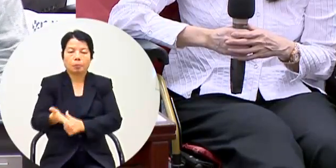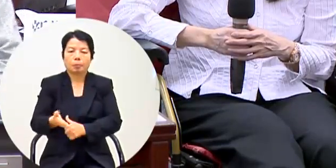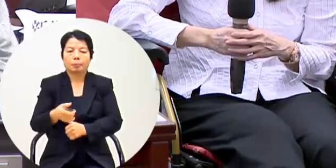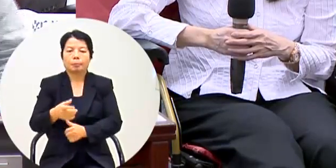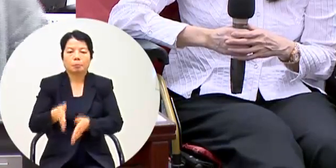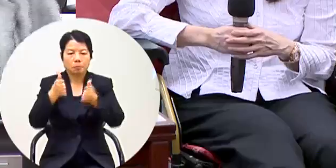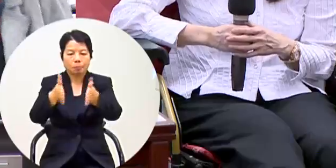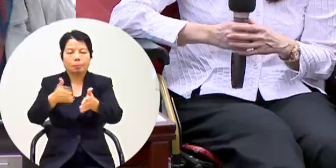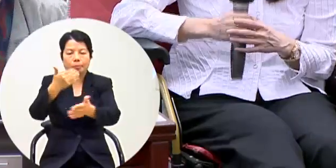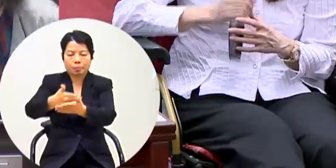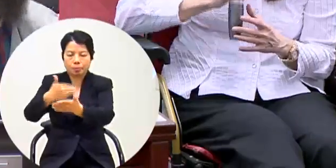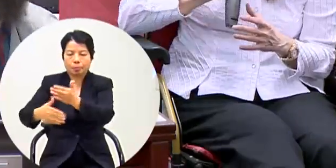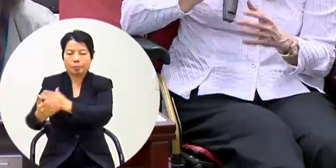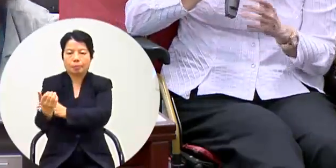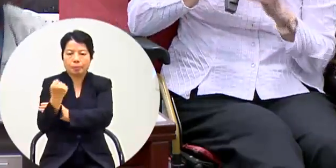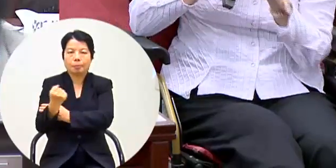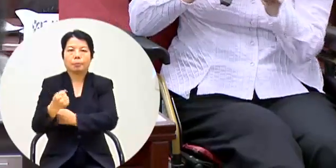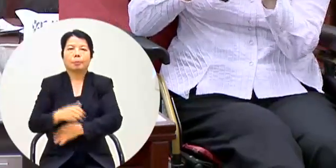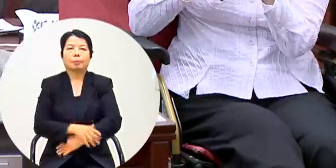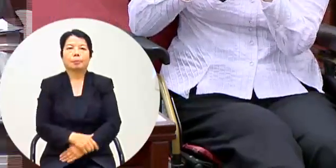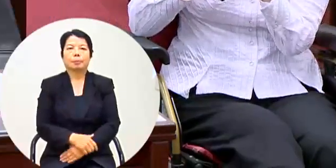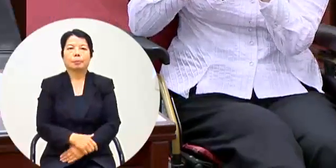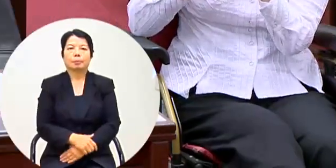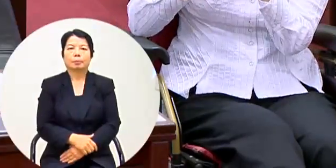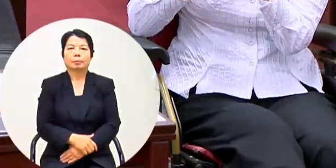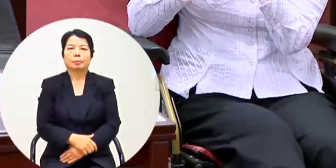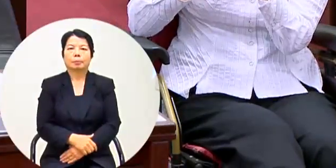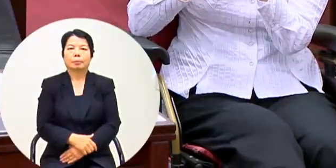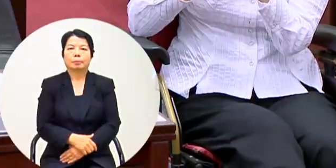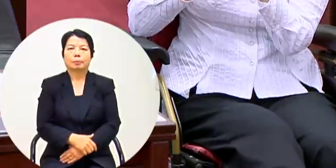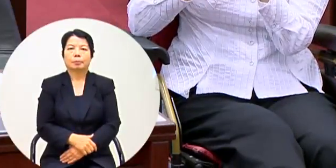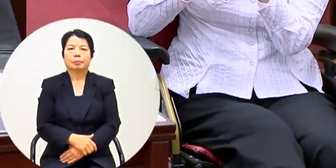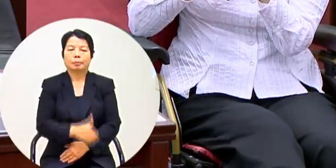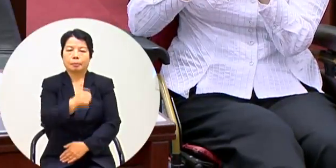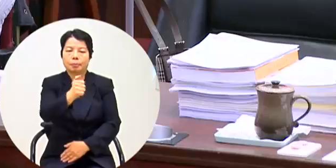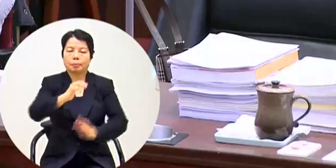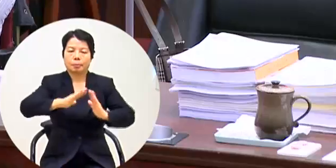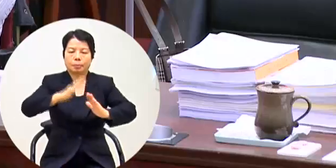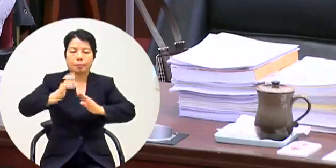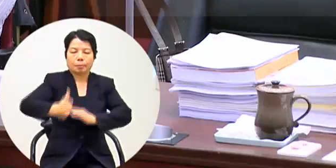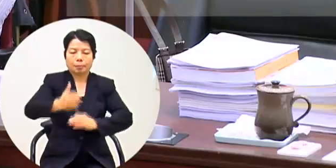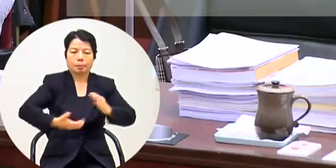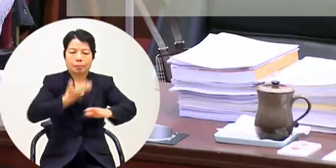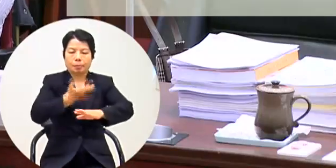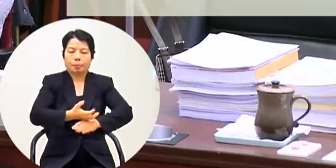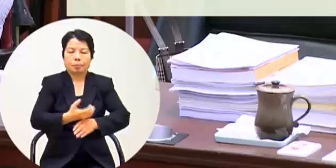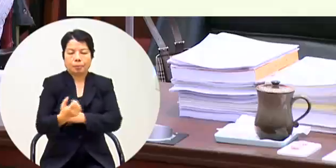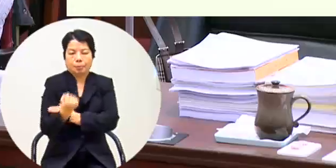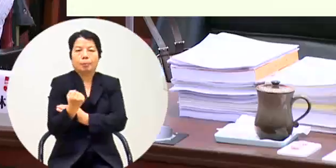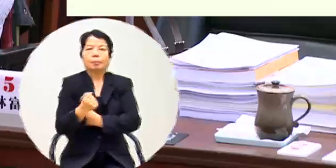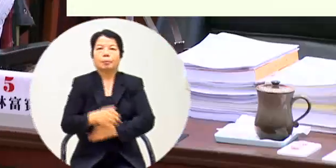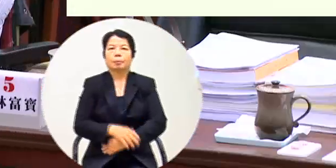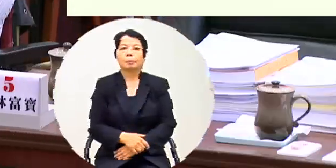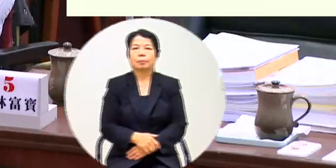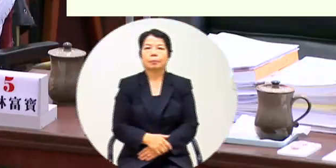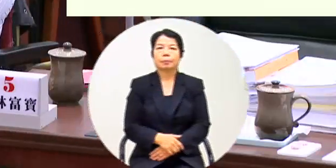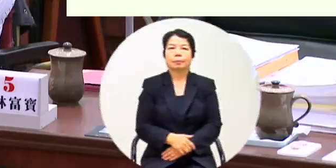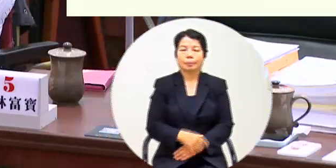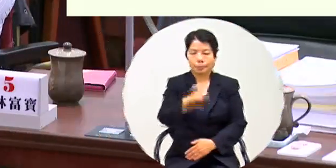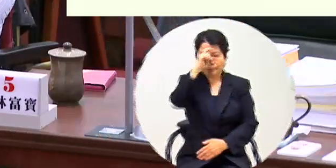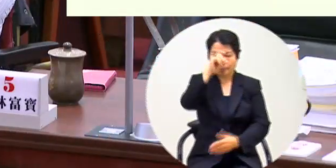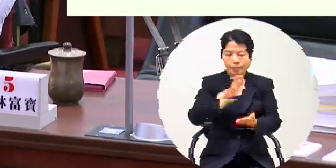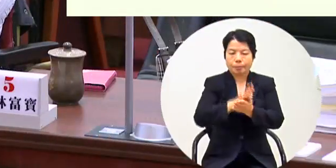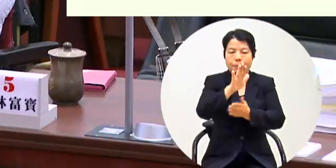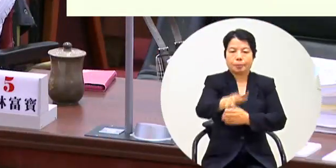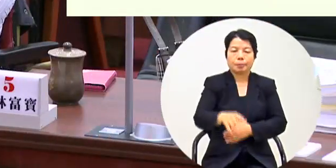少。谢谢。 好，谢谢市长的用心跟努力。那我希望未来呢，中央也可以更加的大